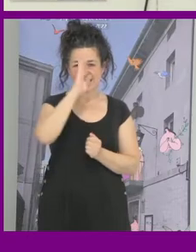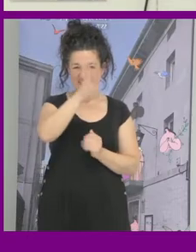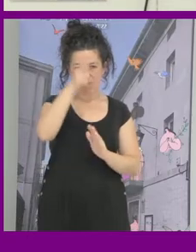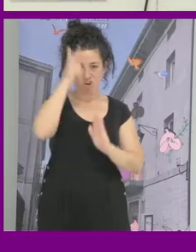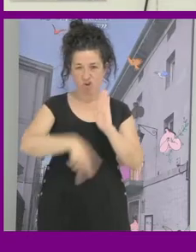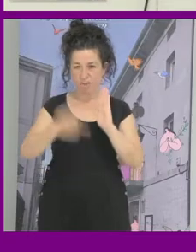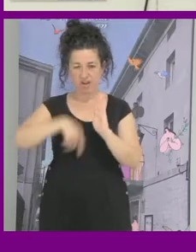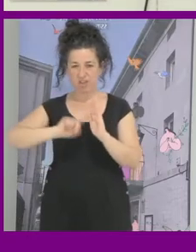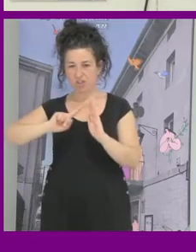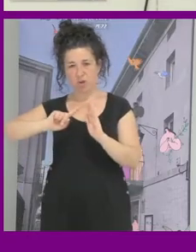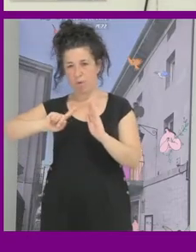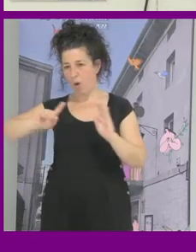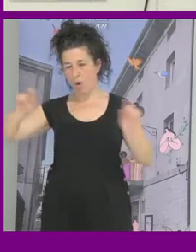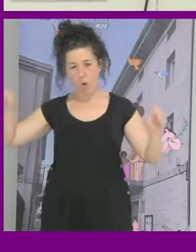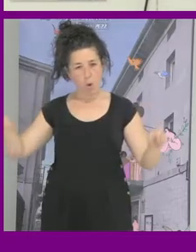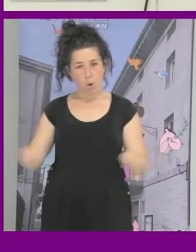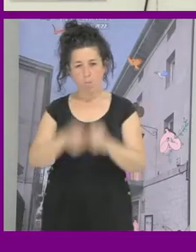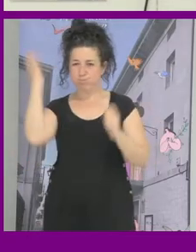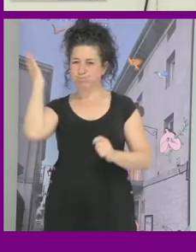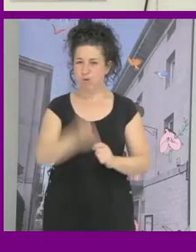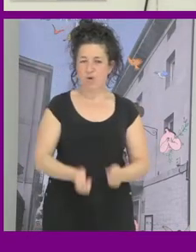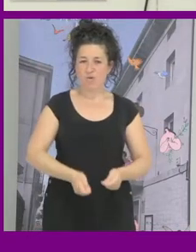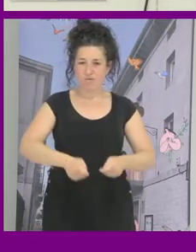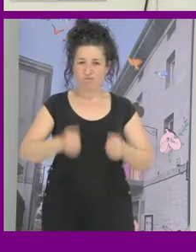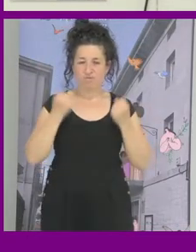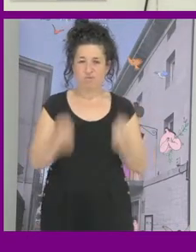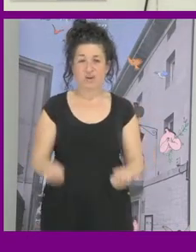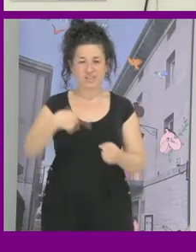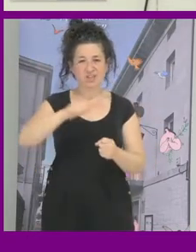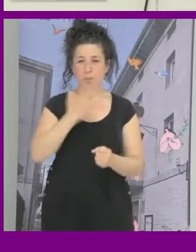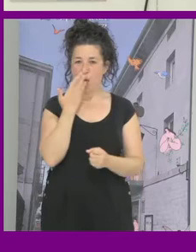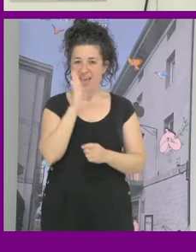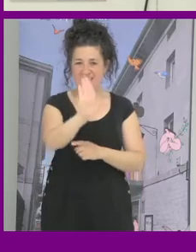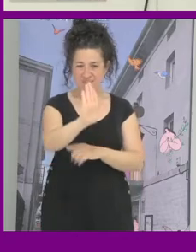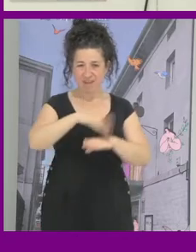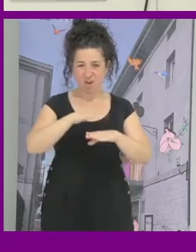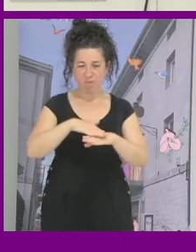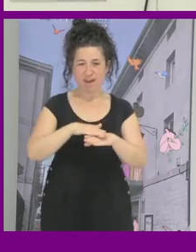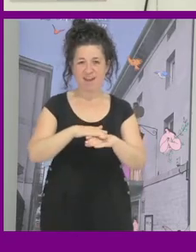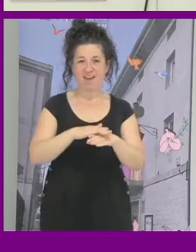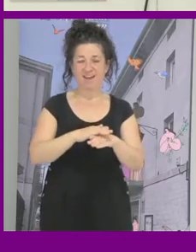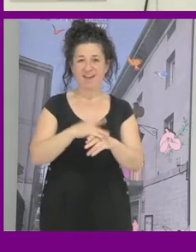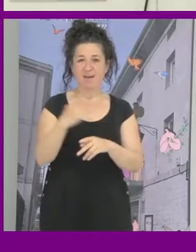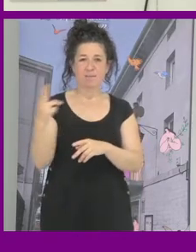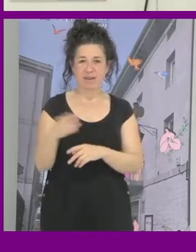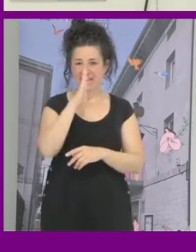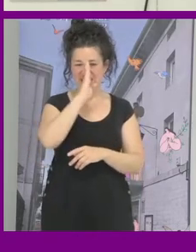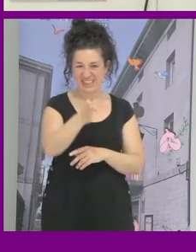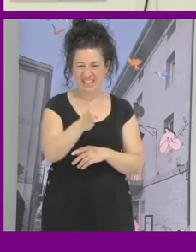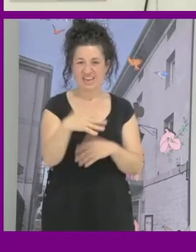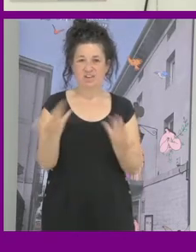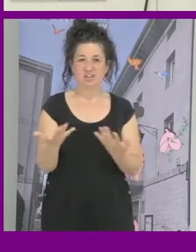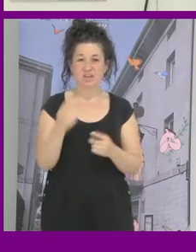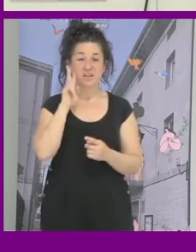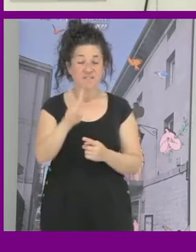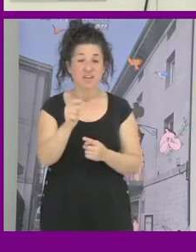hetero arauarentzat. Izpilu bat eskaintzen diegu feminista heteroei. Haien gizonezko kideen jarrera batzuk justifikatzeak feminismoari ez diola